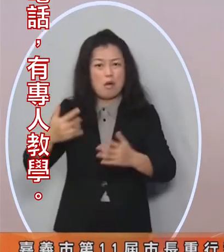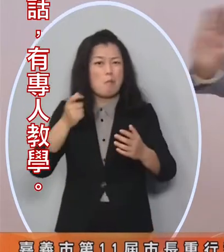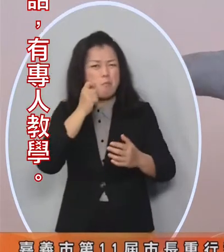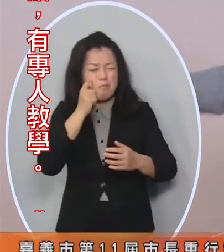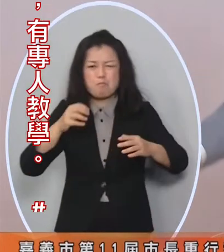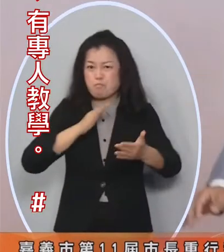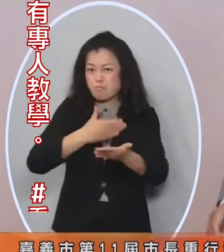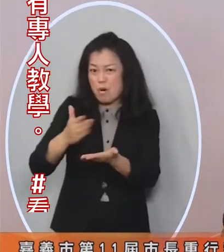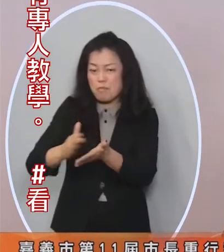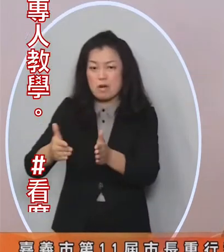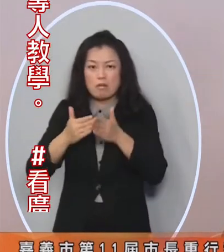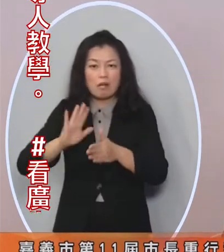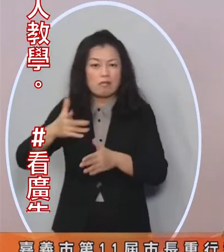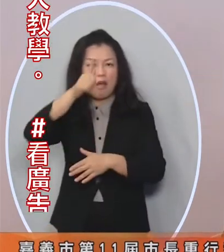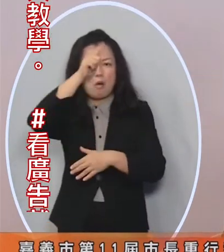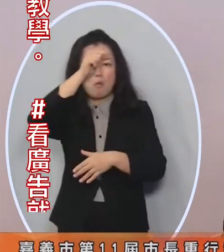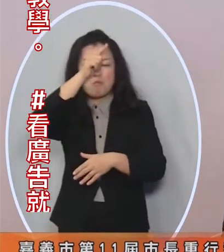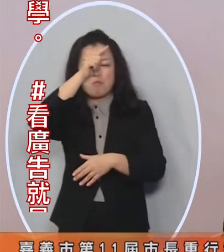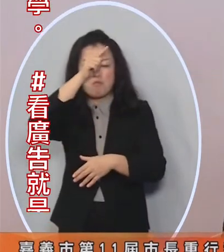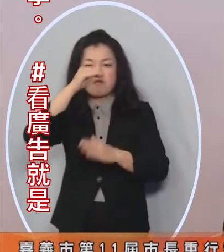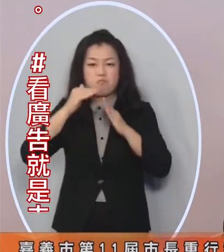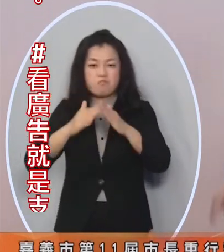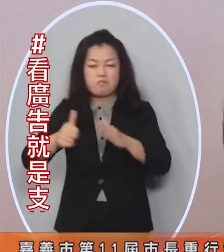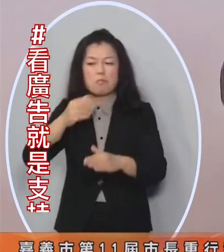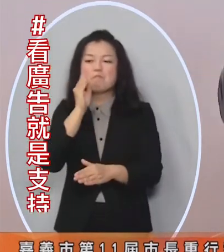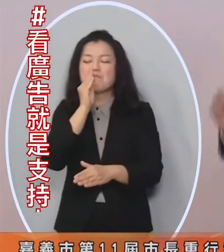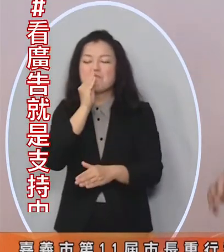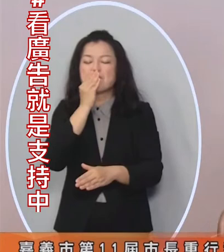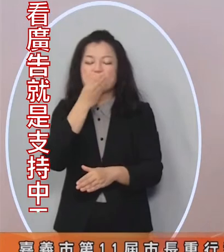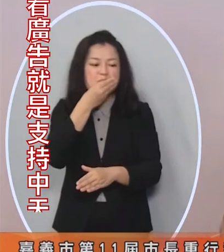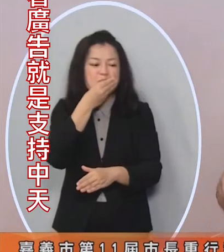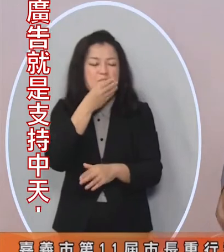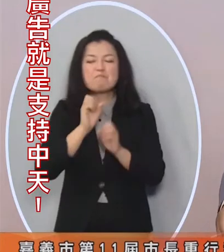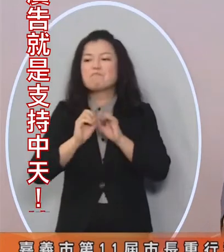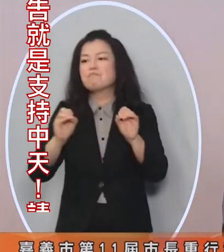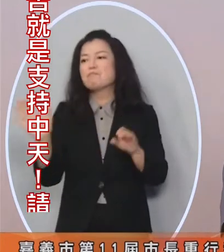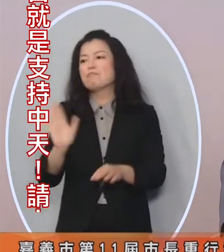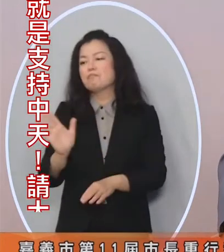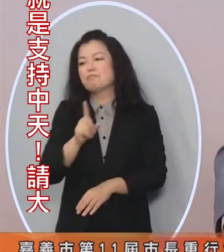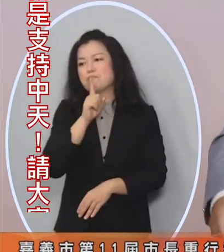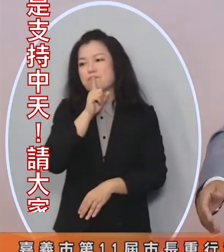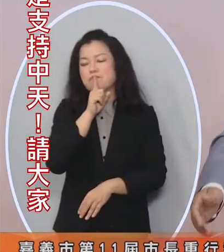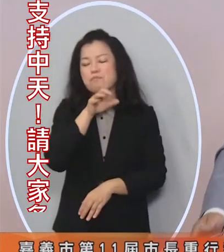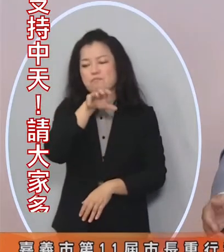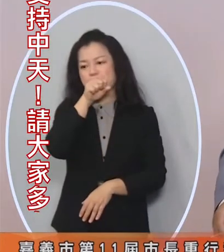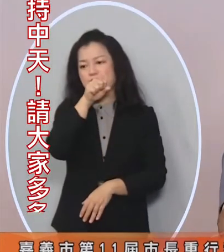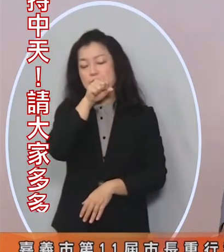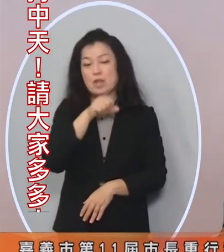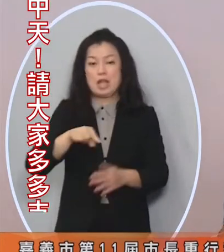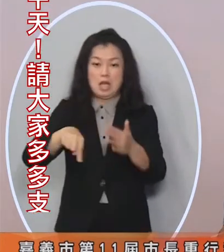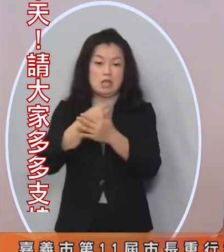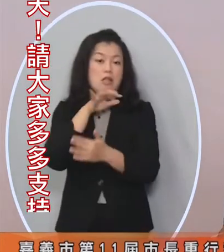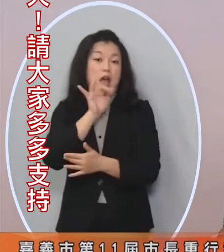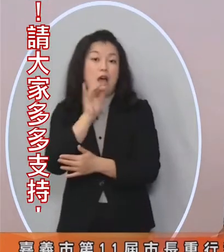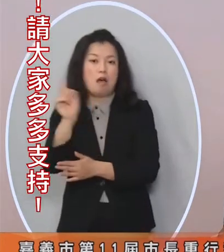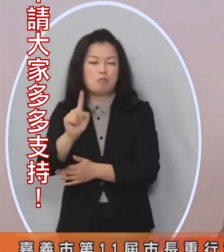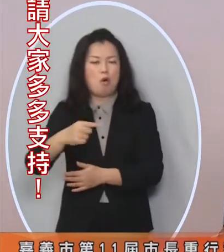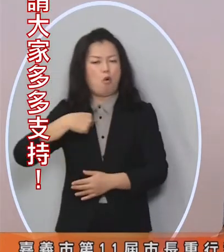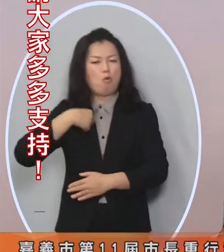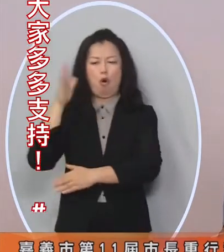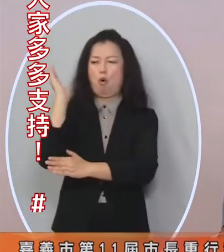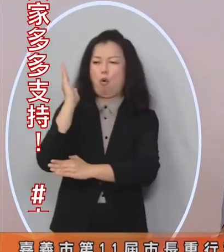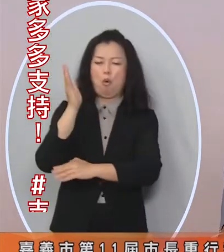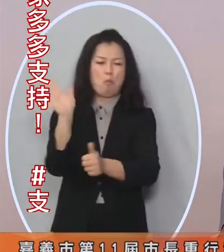题，黄明辉市长都盖住。黄明辉市长都盖住，都不告诉大家，他只告诉大家说我的施政满意度很